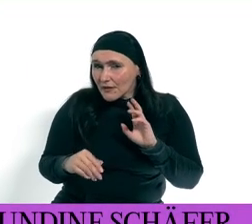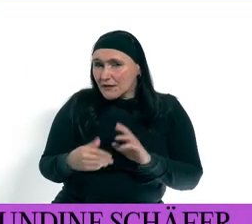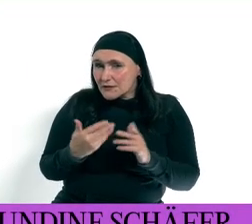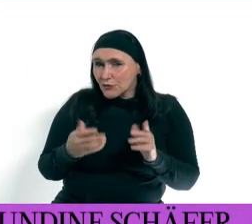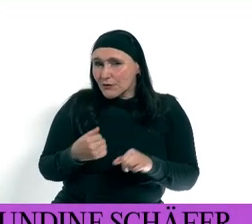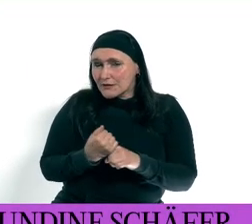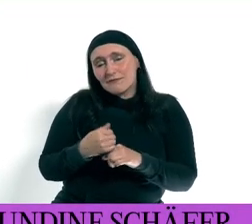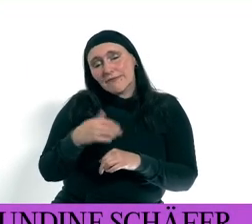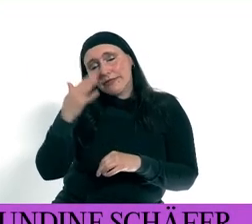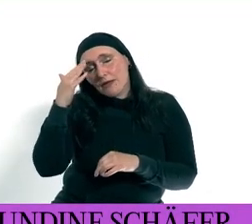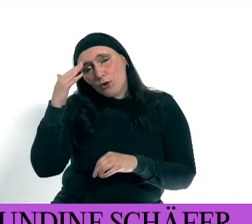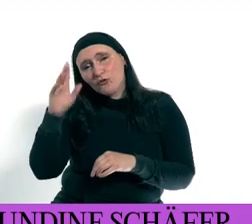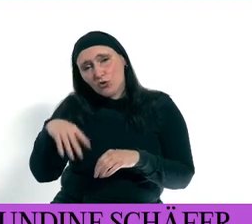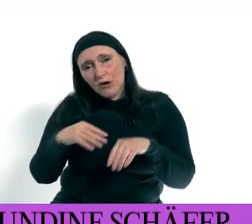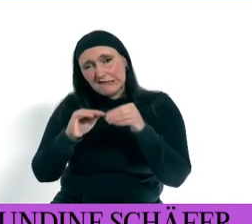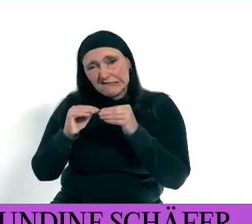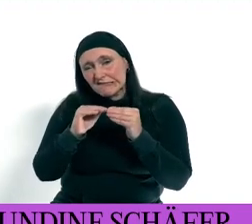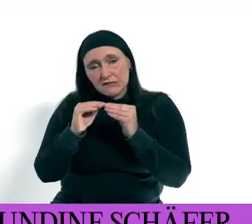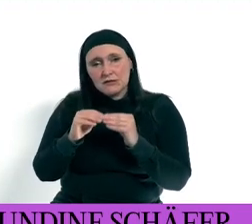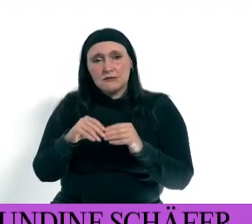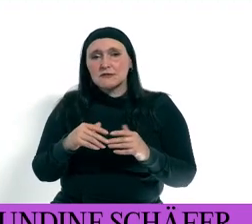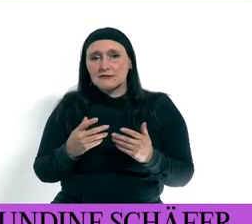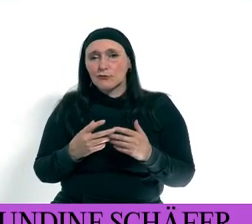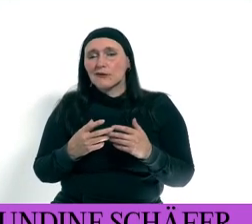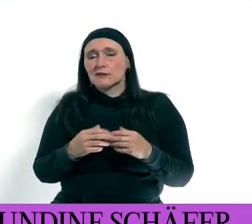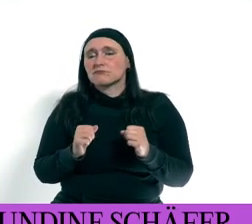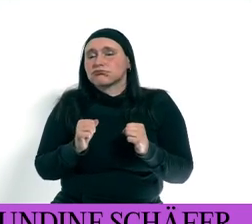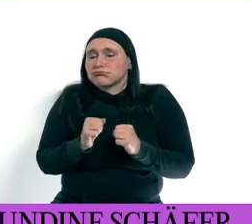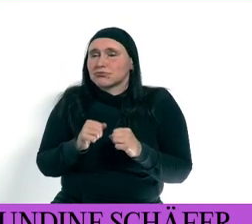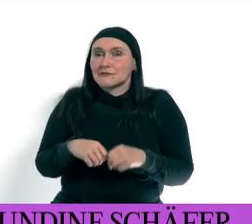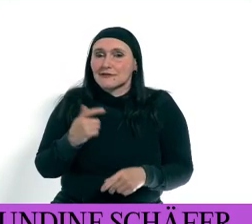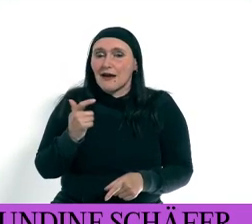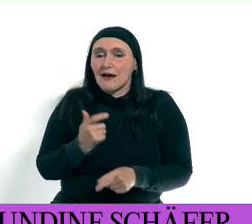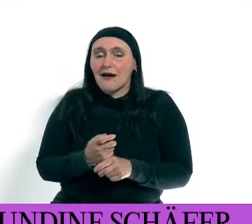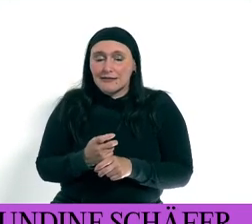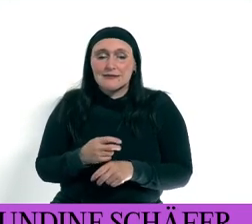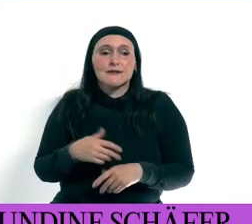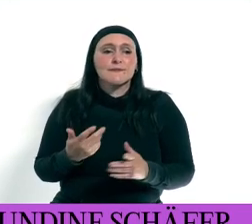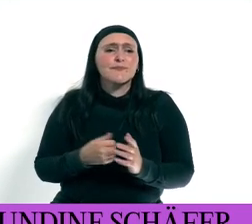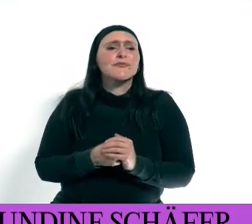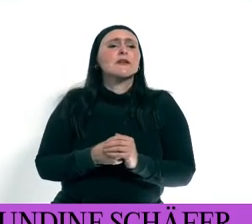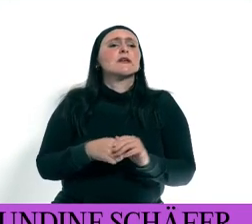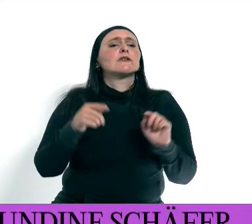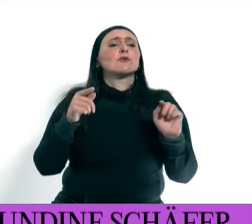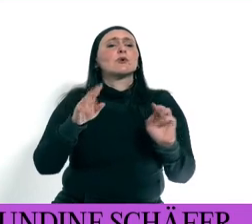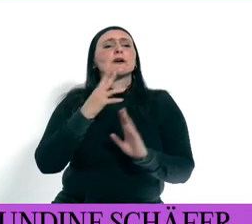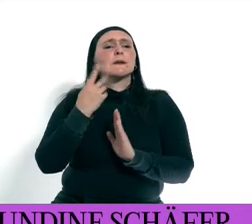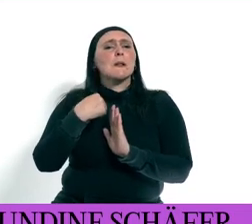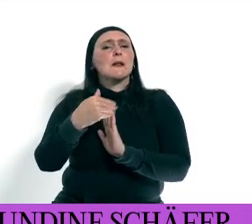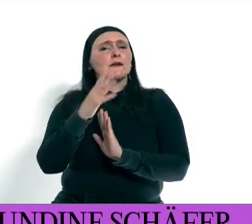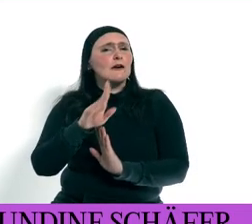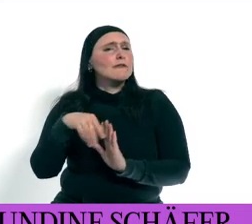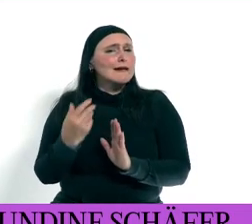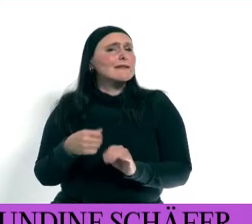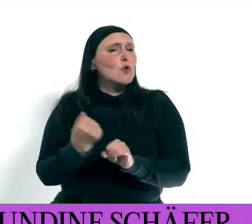es war unsere Idee. Ja, richtig, wenn man sowas macht, wenn man mittendrin ist, dann ist das purer Horror,